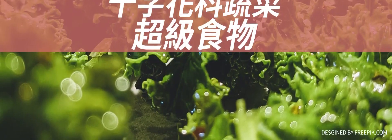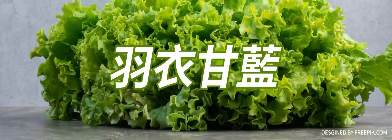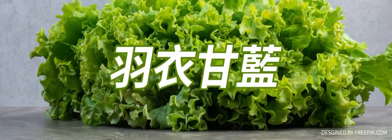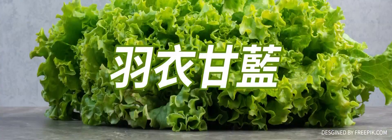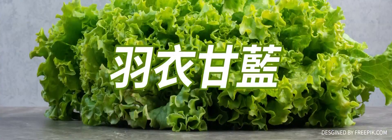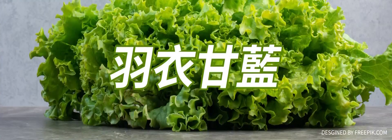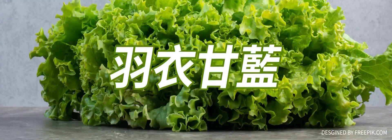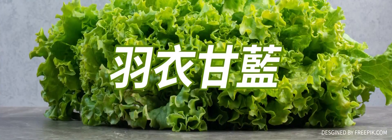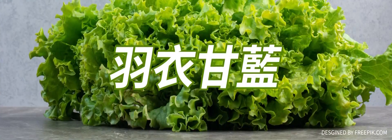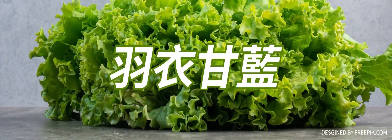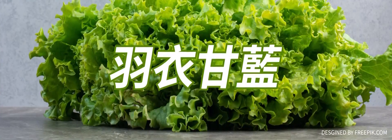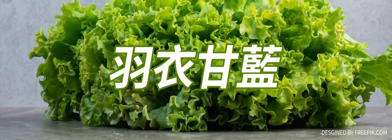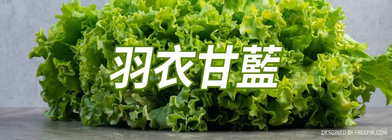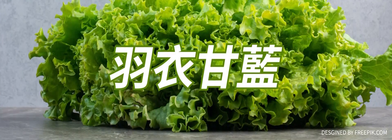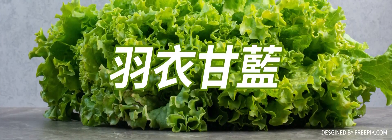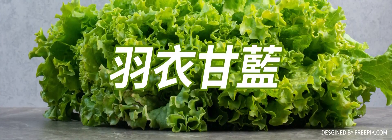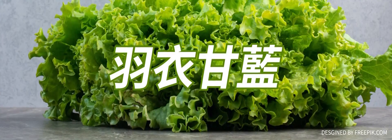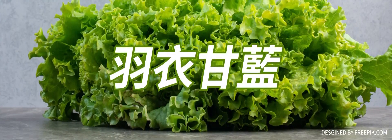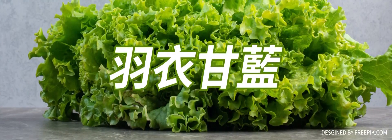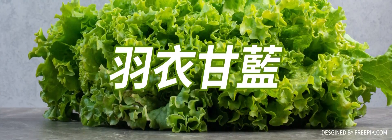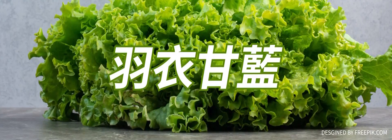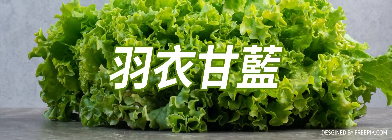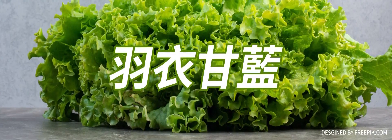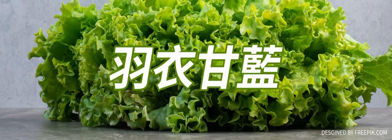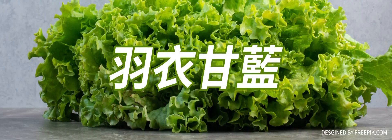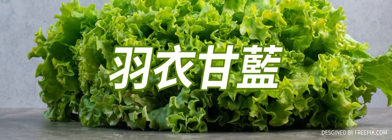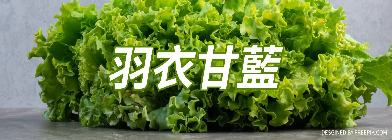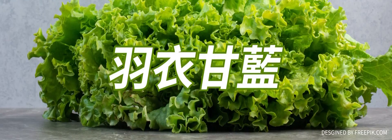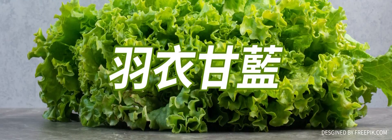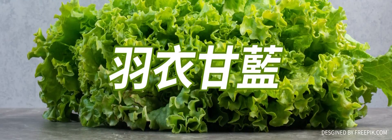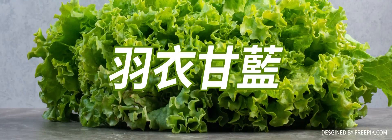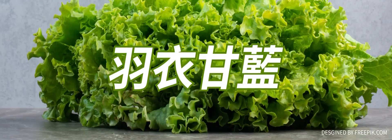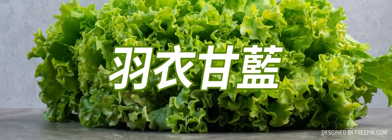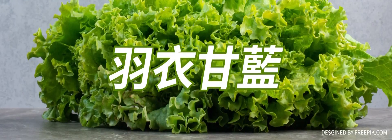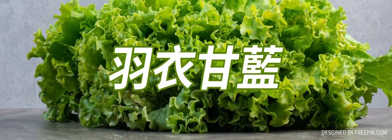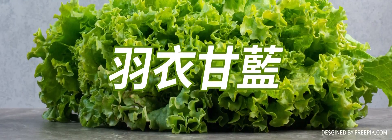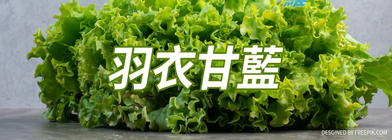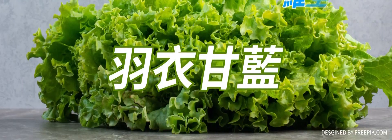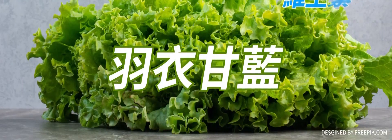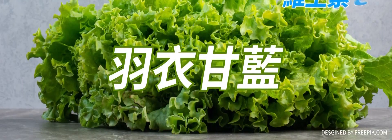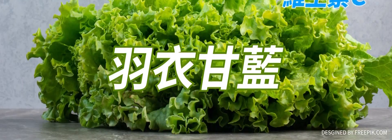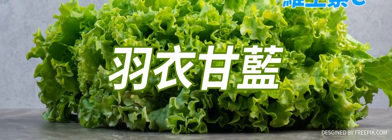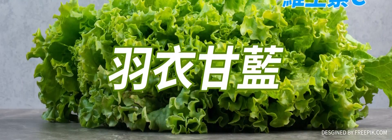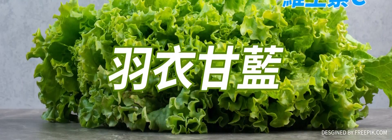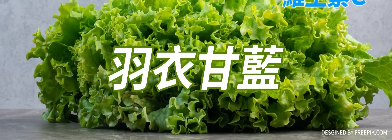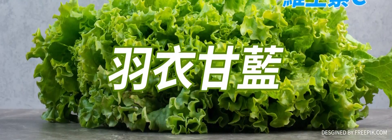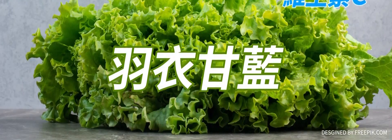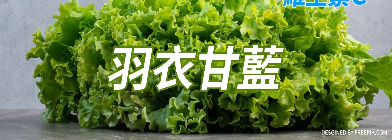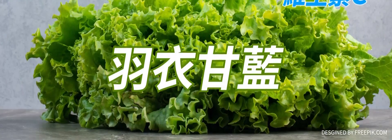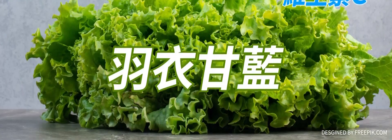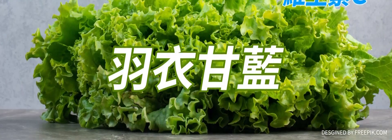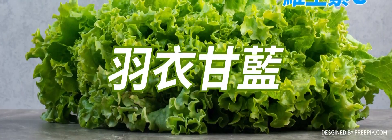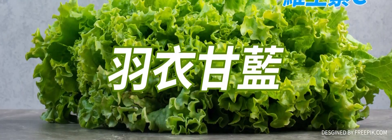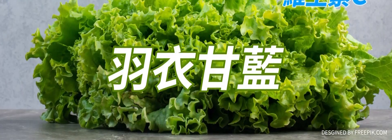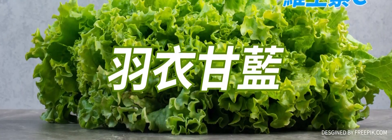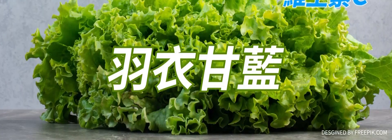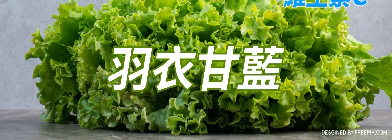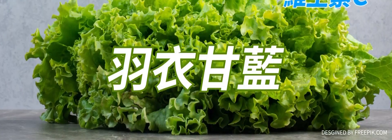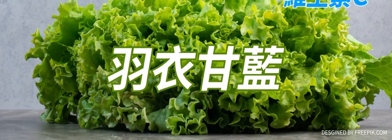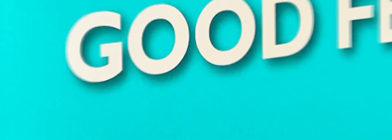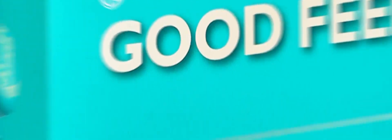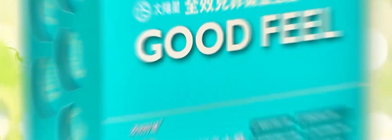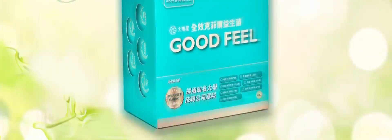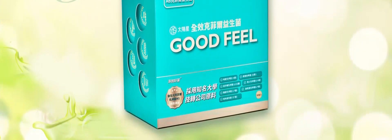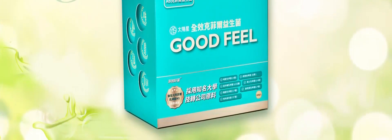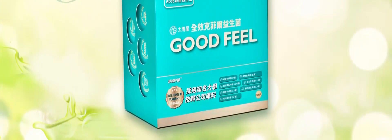癌，像是羽衣甘蓝含有高量的叶黄素、贝塔胡萝卜素、维生素 K、 维生素 C、 叶酸等丰富营养